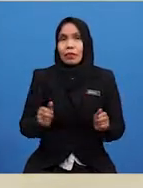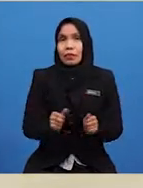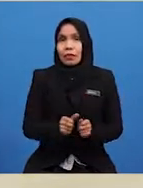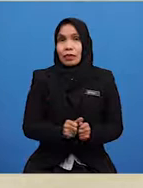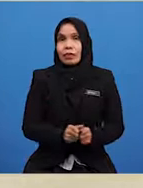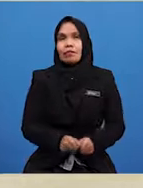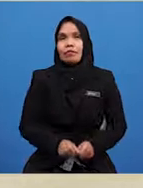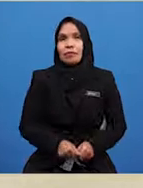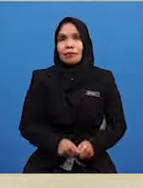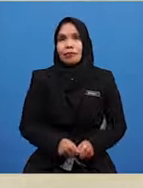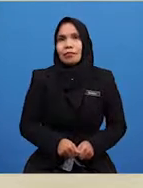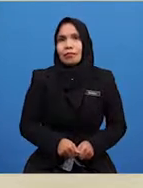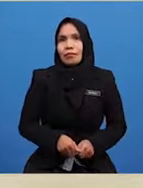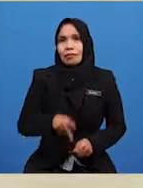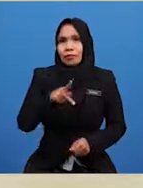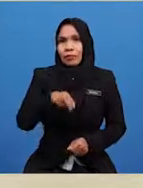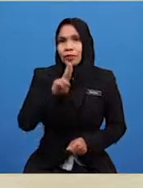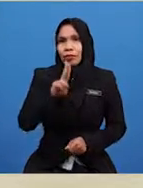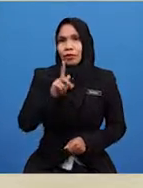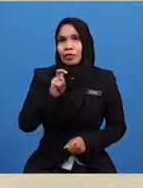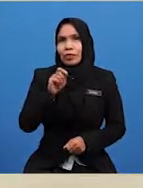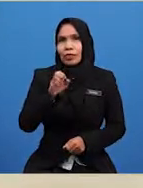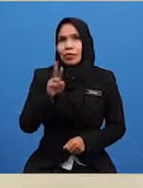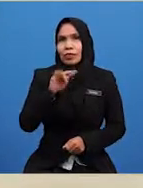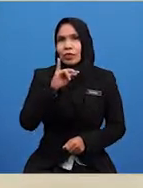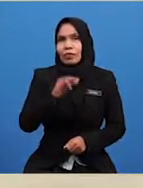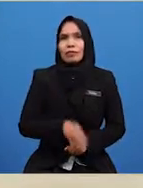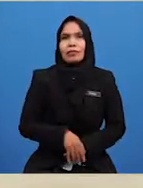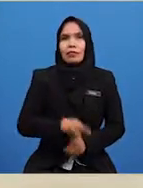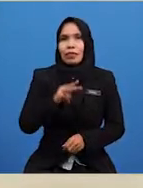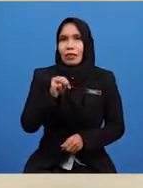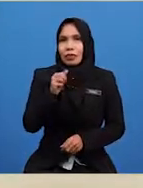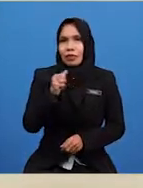Murid-murid boleh fikir dahulu, nanti kita bincang sama-sama ya.